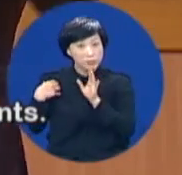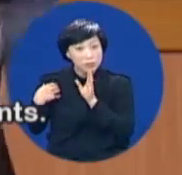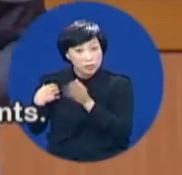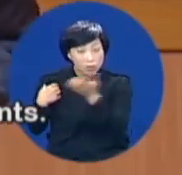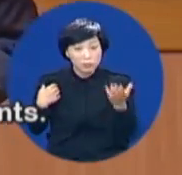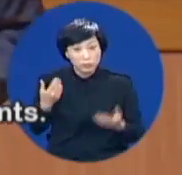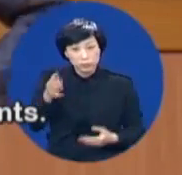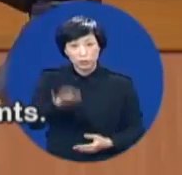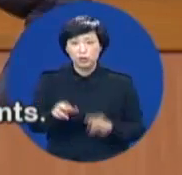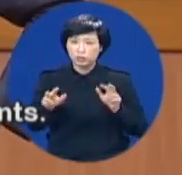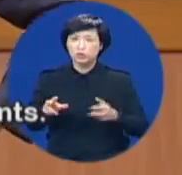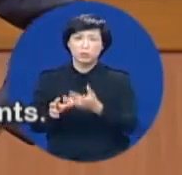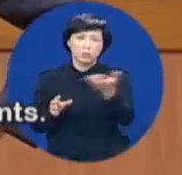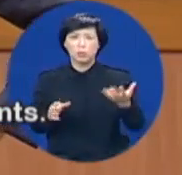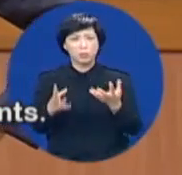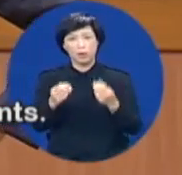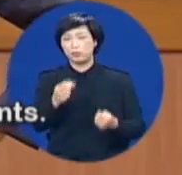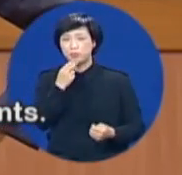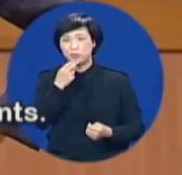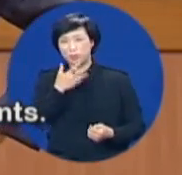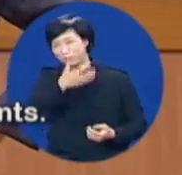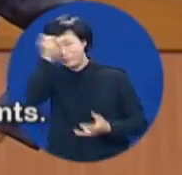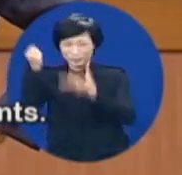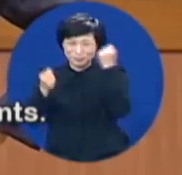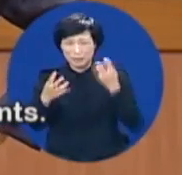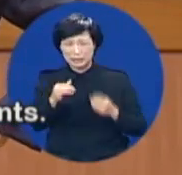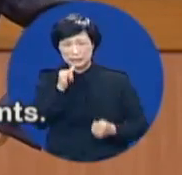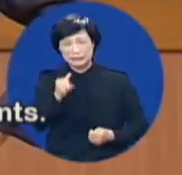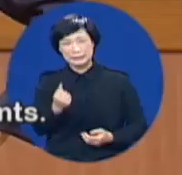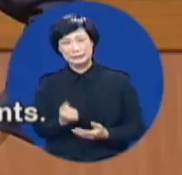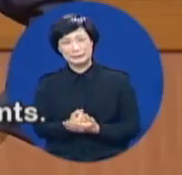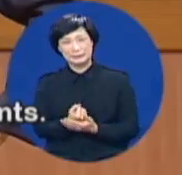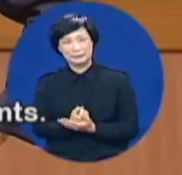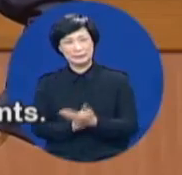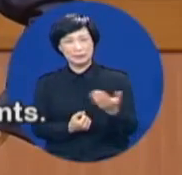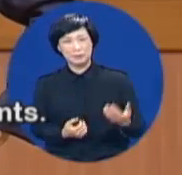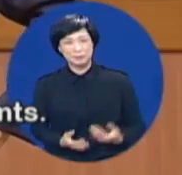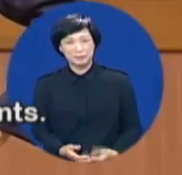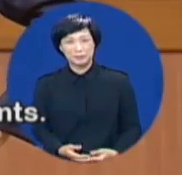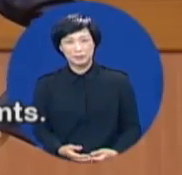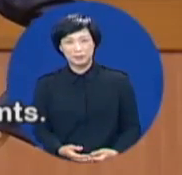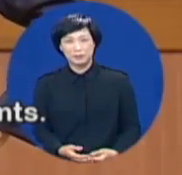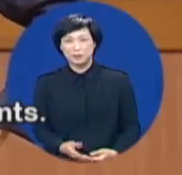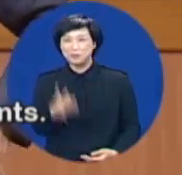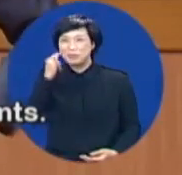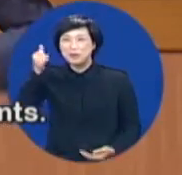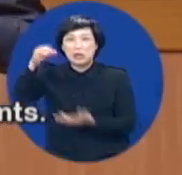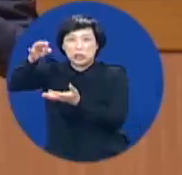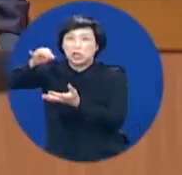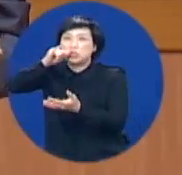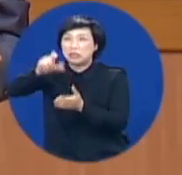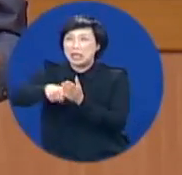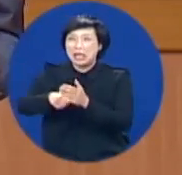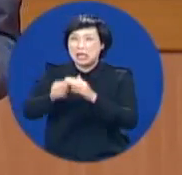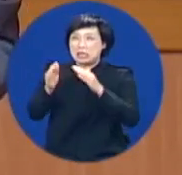대해서. 지금은 책임이 어디 있습니까? 그럼요. 부모가 돈을 갖고 있으면 자주